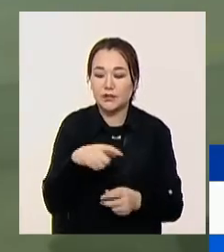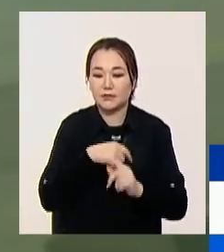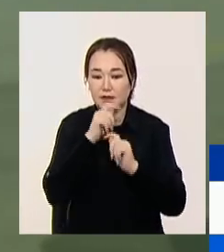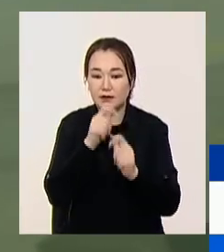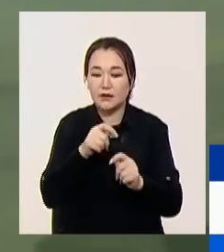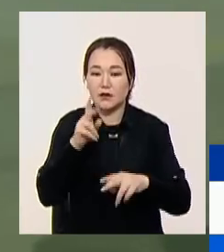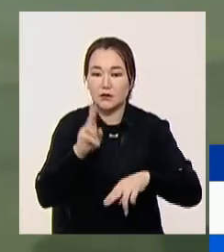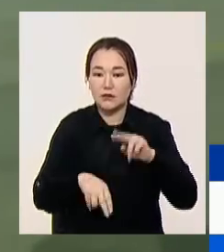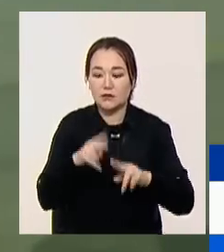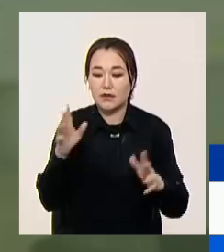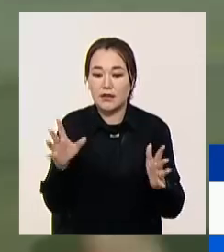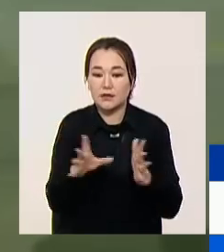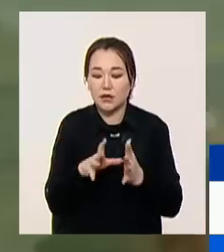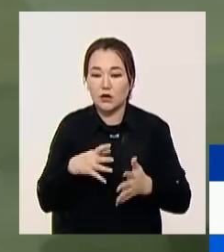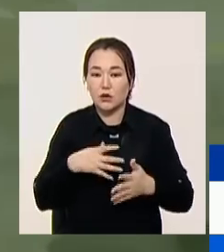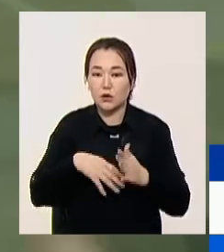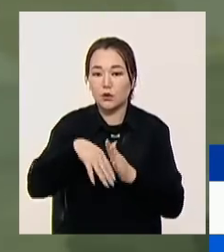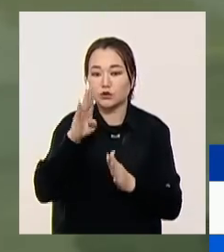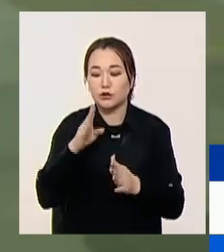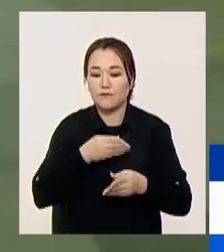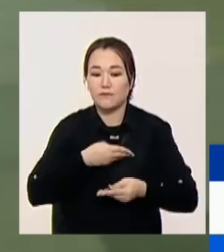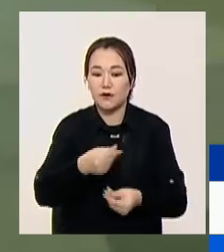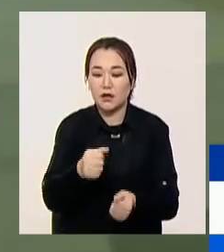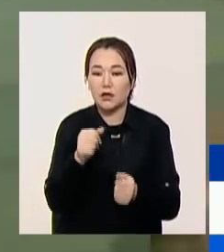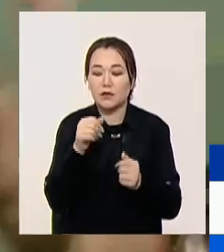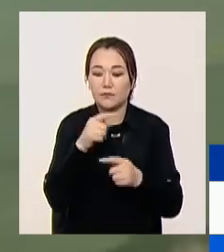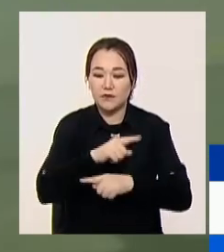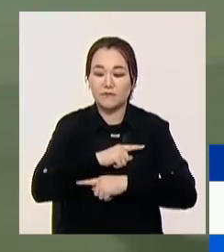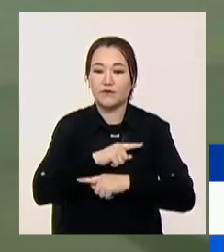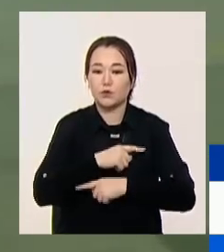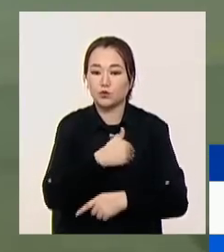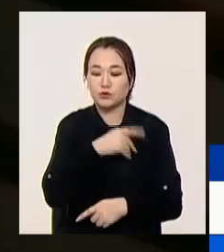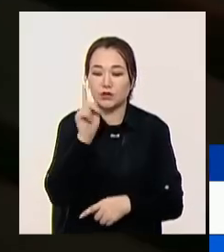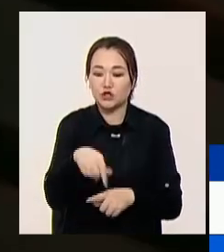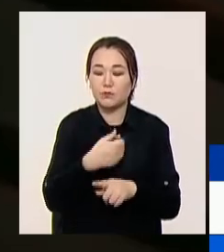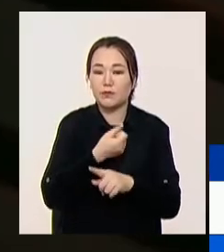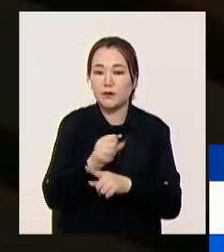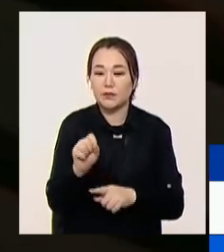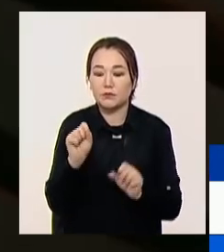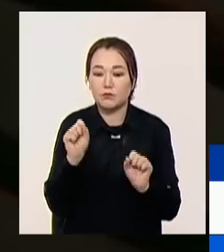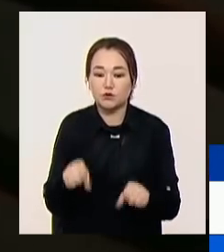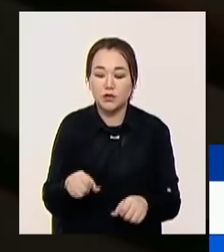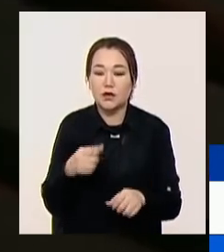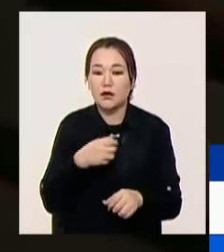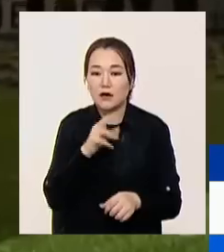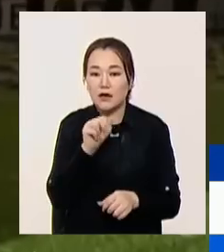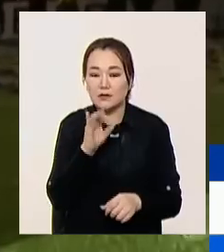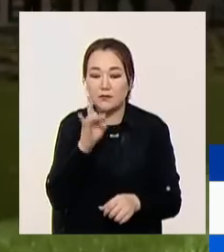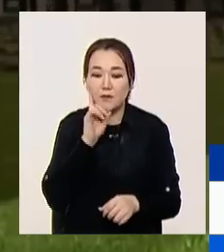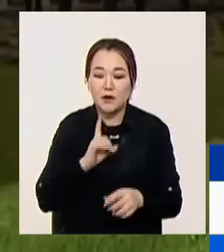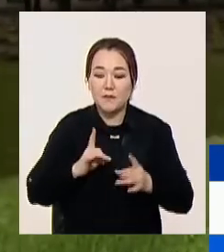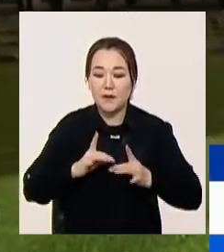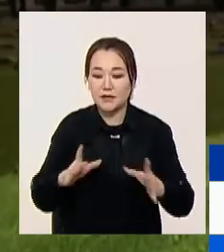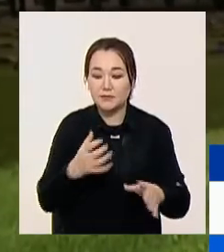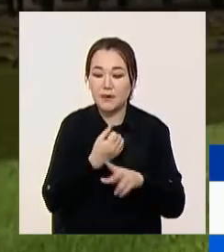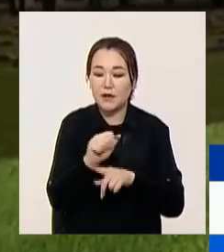им позитивную энергию. Мы рассчитываем минимум на выход в финал или даже на победу. Пока в Катаре празднуют